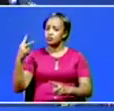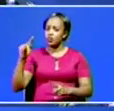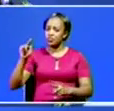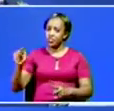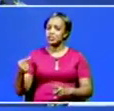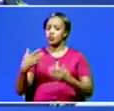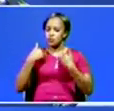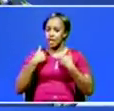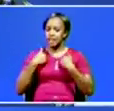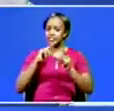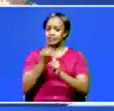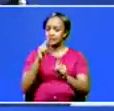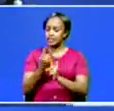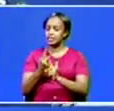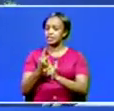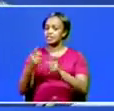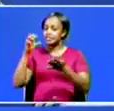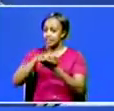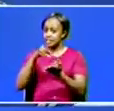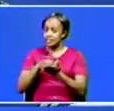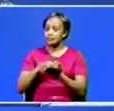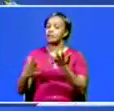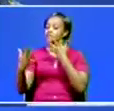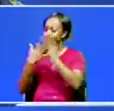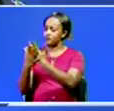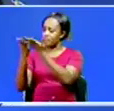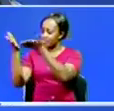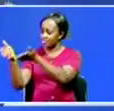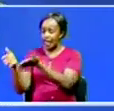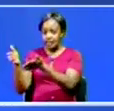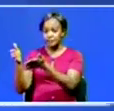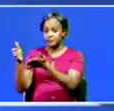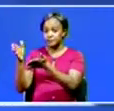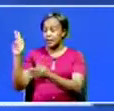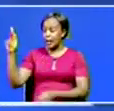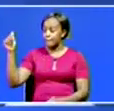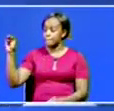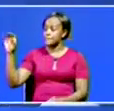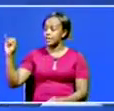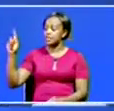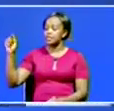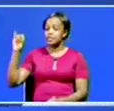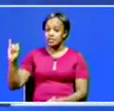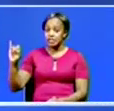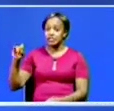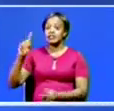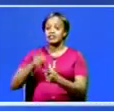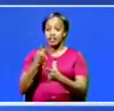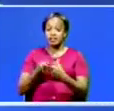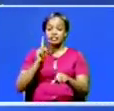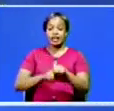hapa wameongea EACC. Nikawekwa hapa jela ya kamiti. Na jela ya kamiti, ukiwekwa jela na kama umetoka jela, signal inaenda throughout the